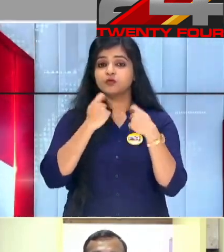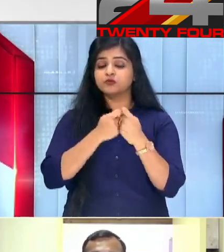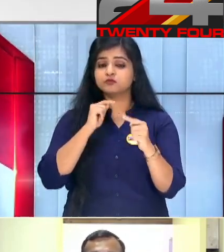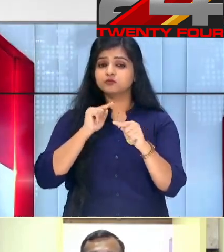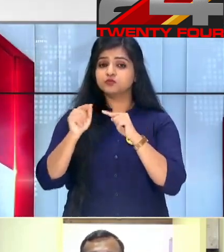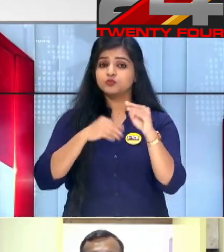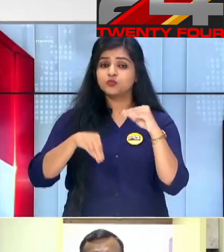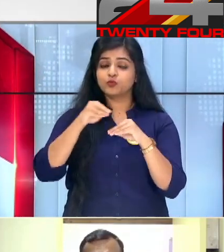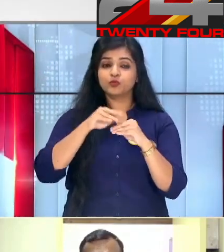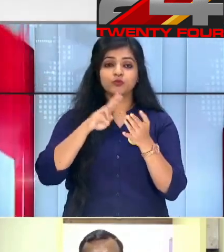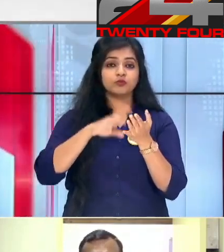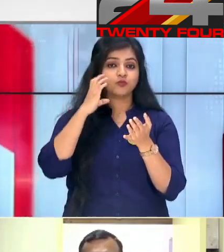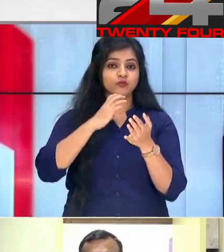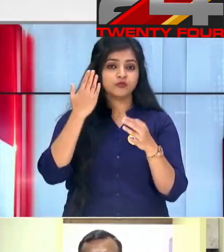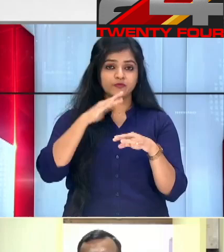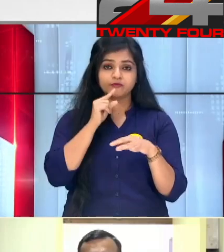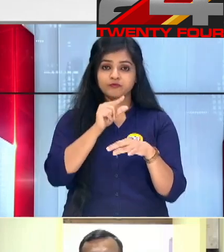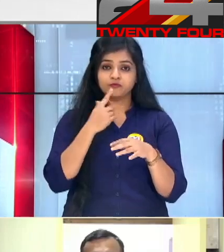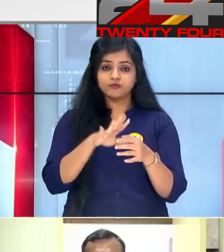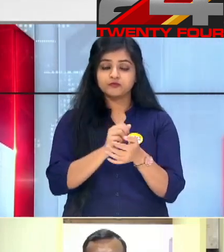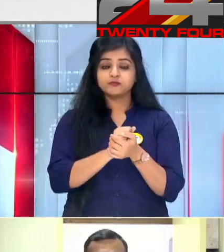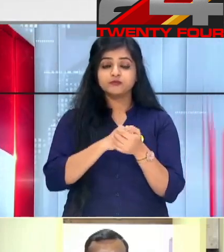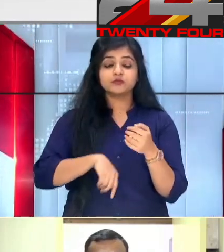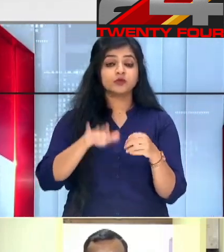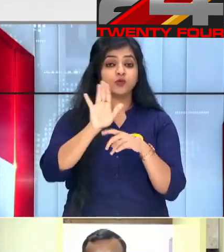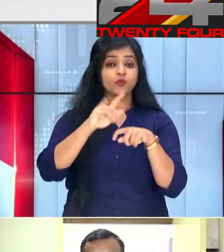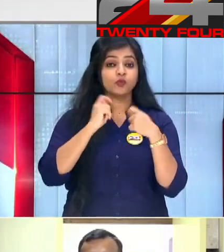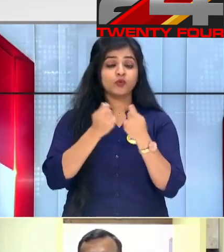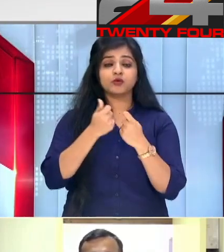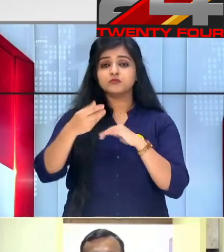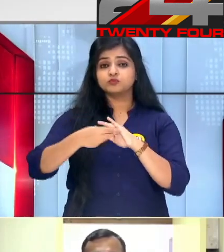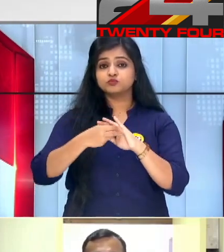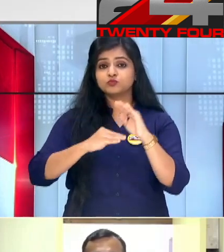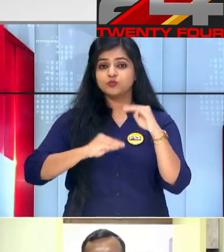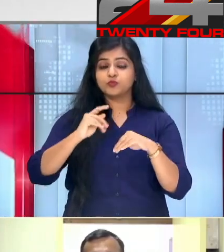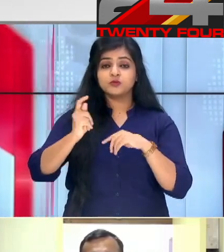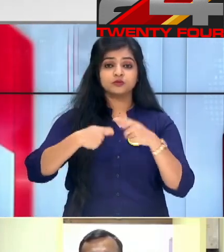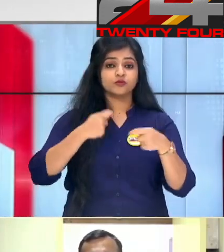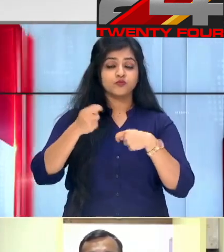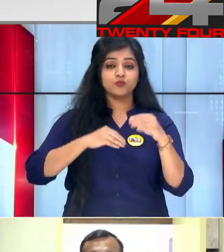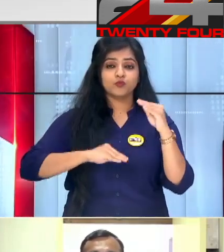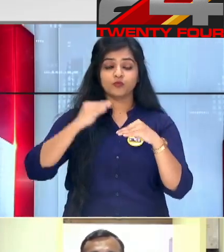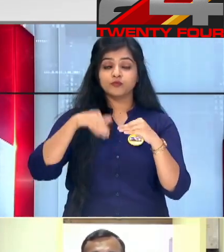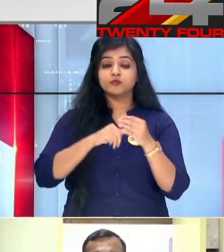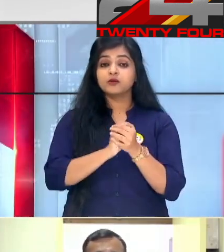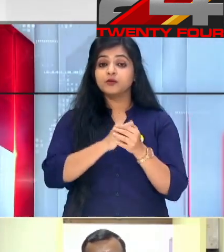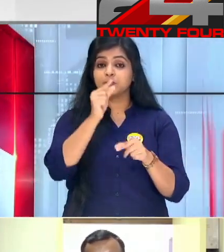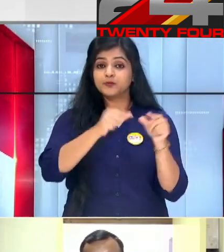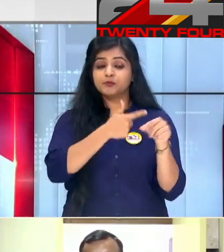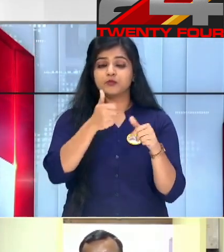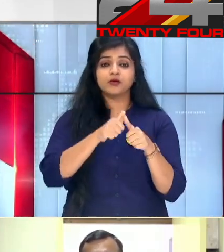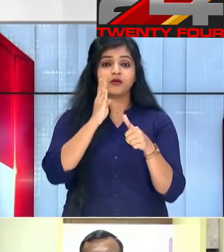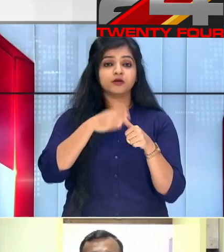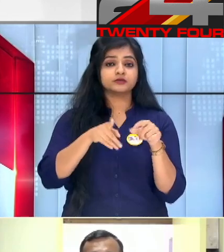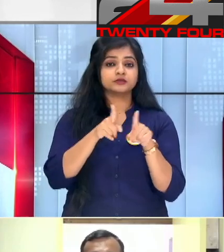വിമർശനം അദ്ദേഹത്തിന്റെ ഭാഗത്തുനിന്നും ഉണ്ട്. കോൺഗ്രസ് അഴിമതിക്കാരാണ്, കൊള്ളയടിക്കുക എന്നത് മാത്രമാണ് കോൺഗ്രസുകാരുടെ ലക്ഷ്യം. അത് ജനങ്ങളെ ATM പോലെ കാണുകയാണ്.